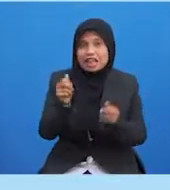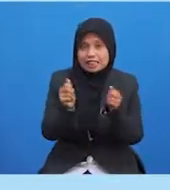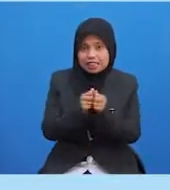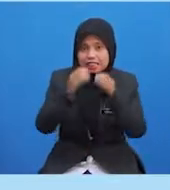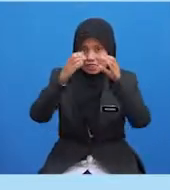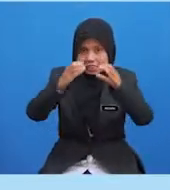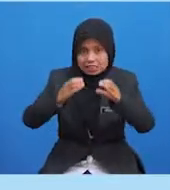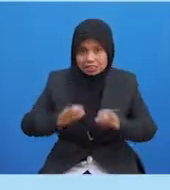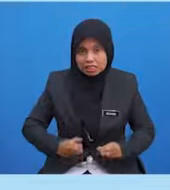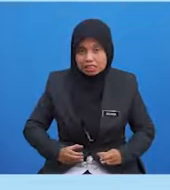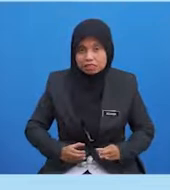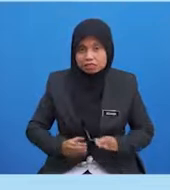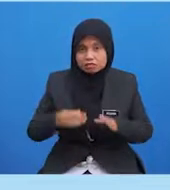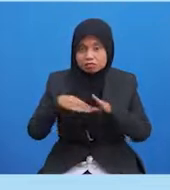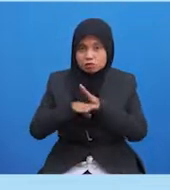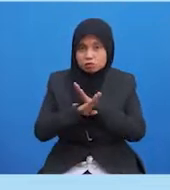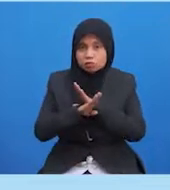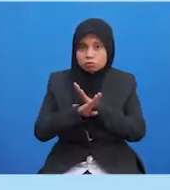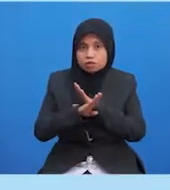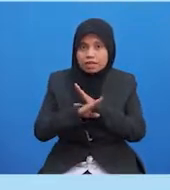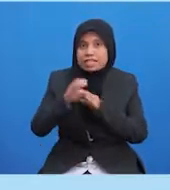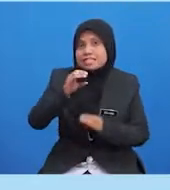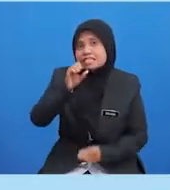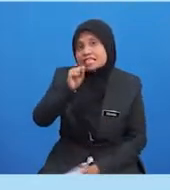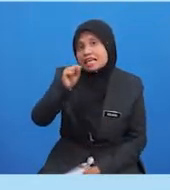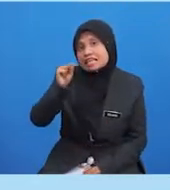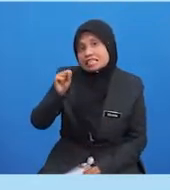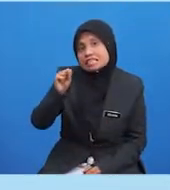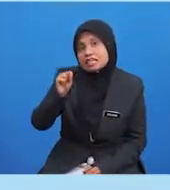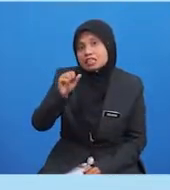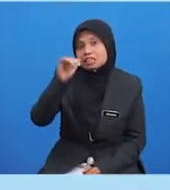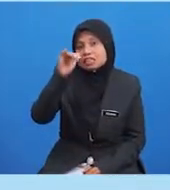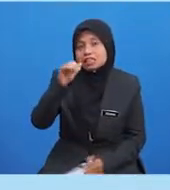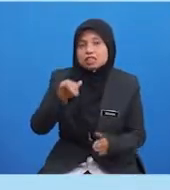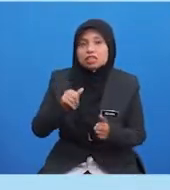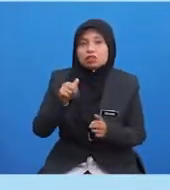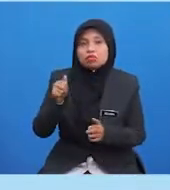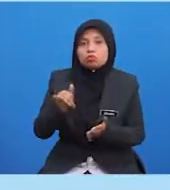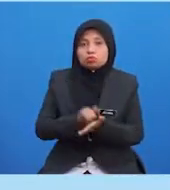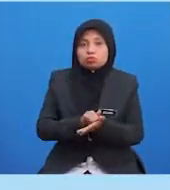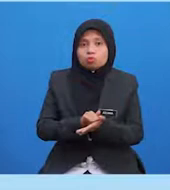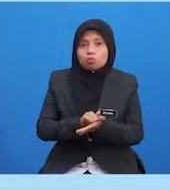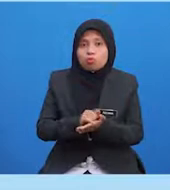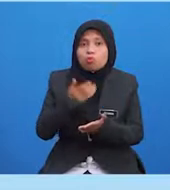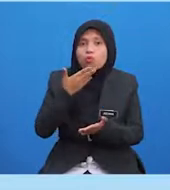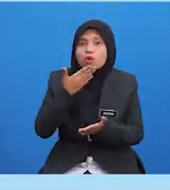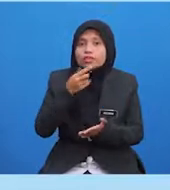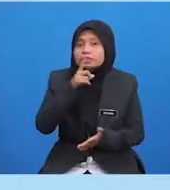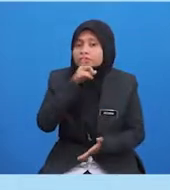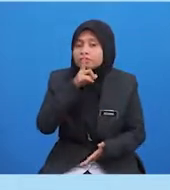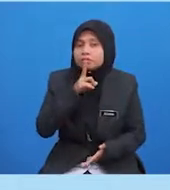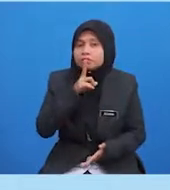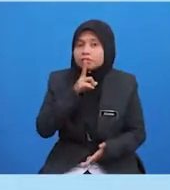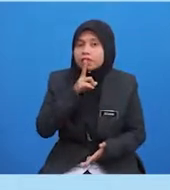cara menyelitkan aturcara CSS iaitu color red